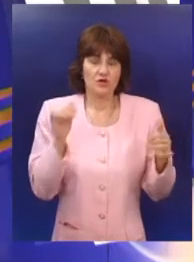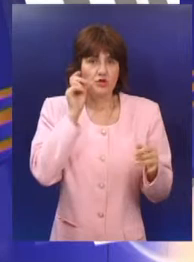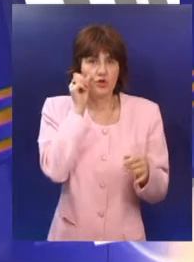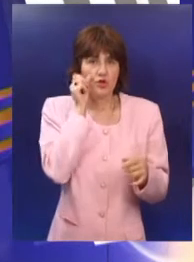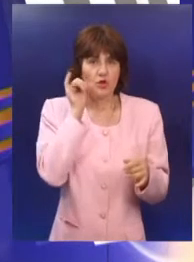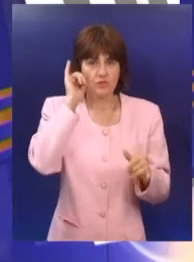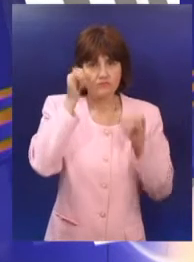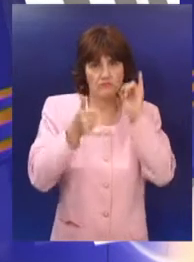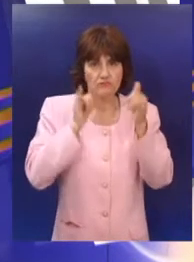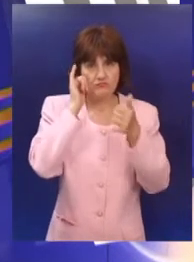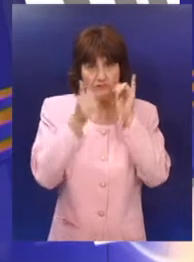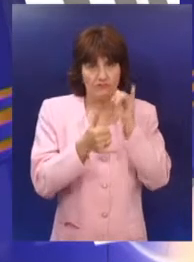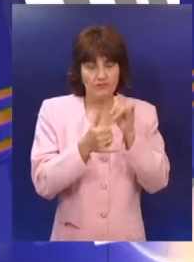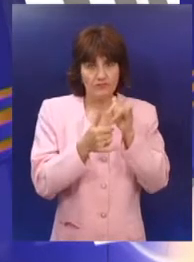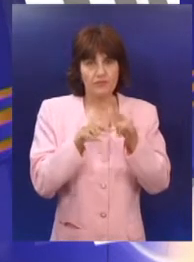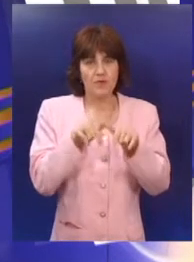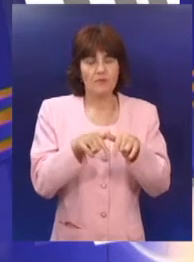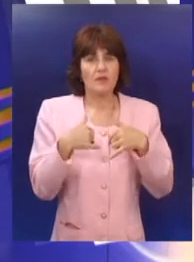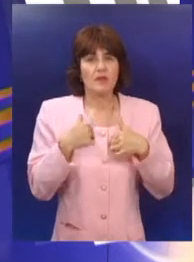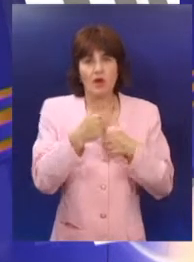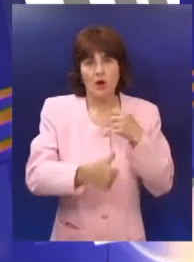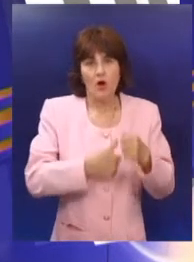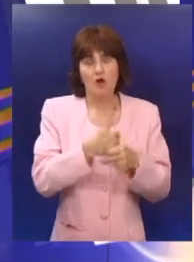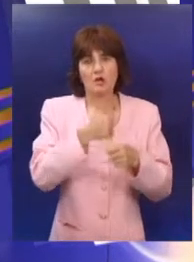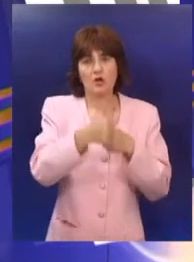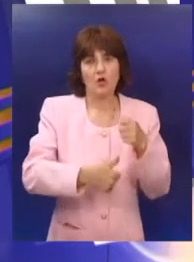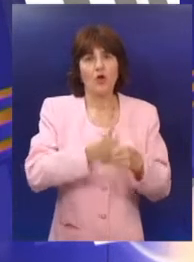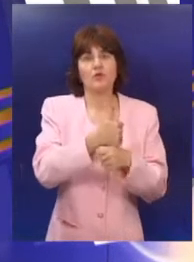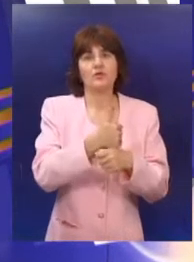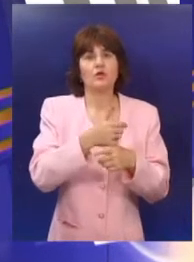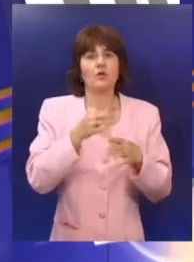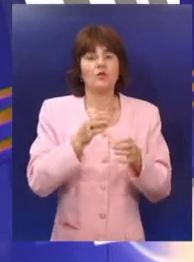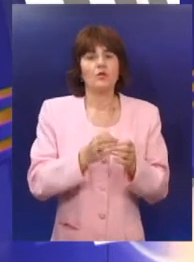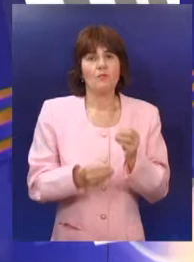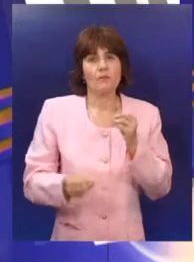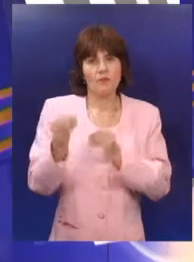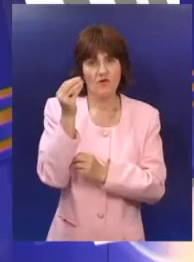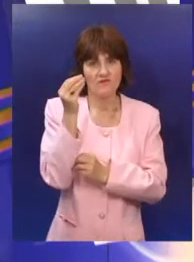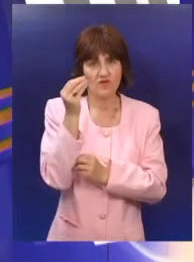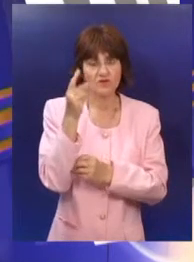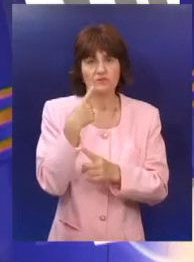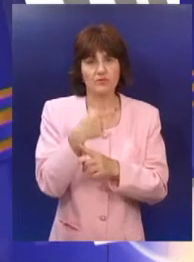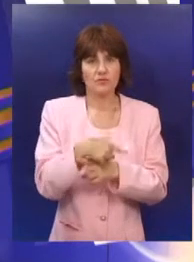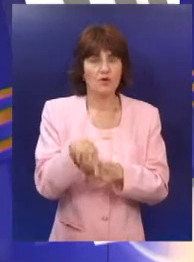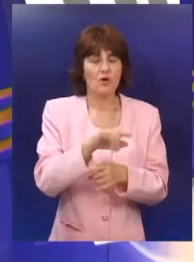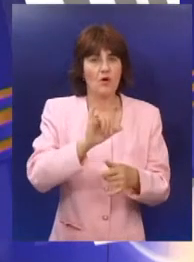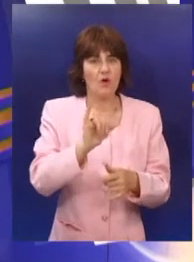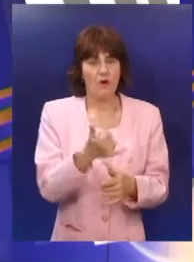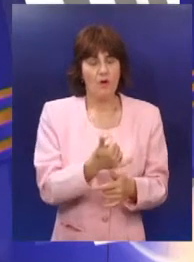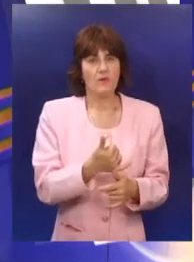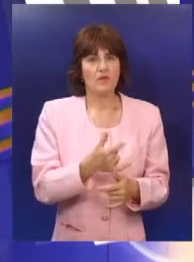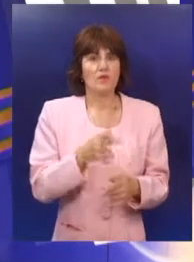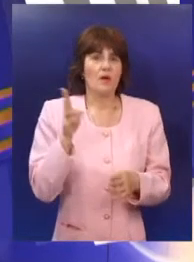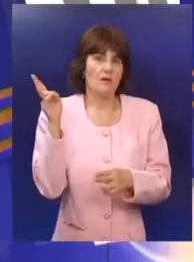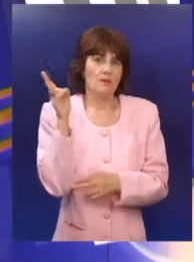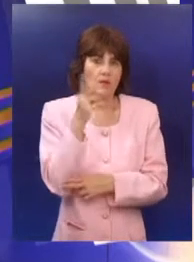i da mi taj broj turista iz godine u godinu povećamo. Ono što jeste dobro, turisti ponovo